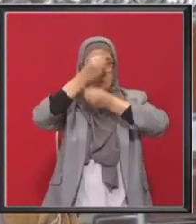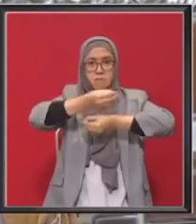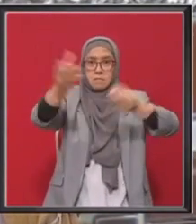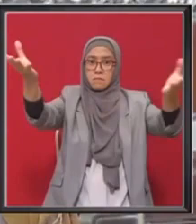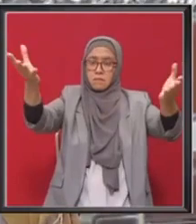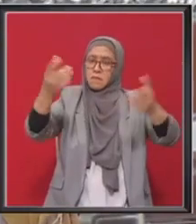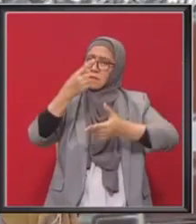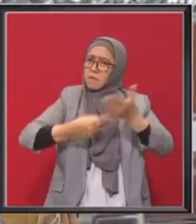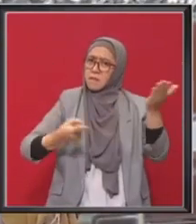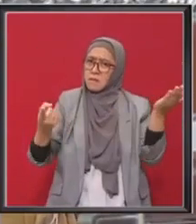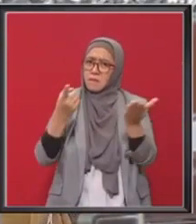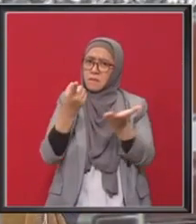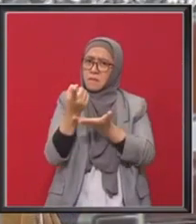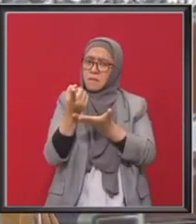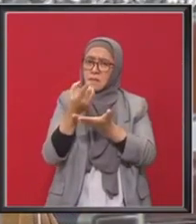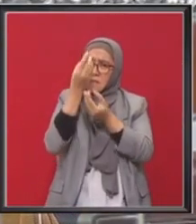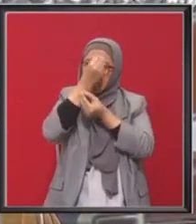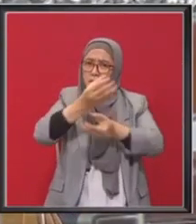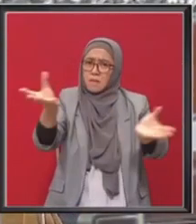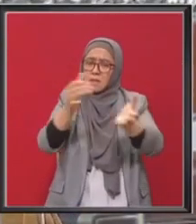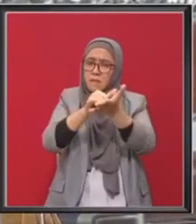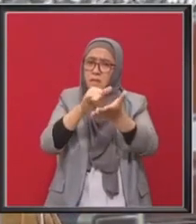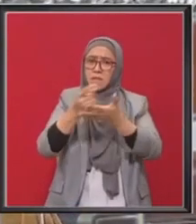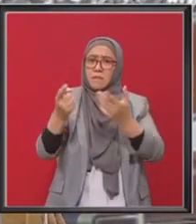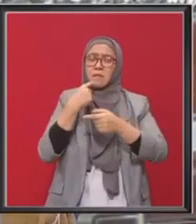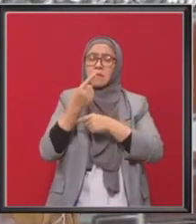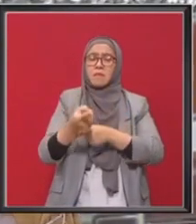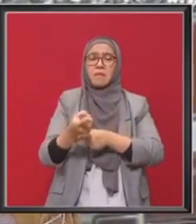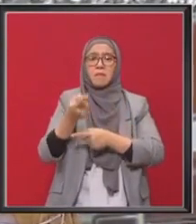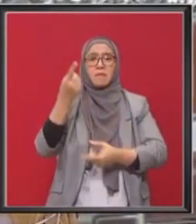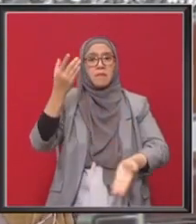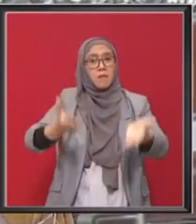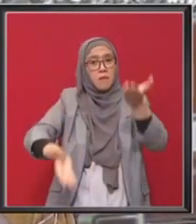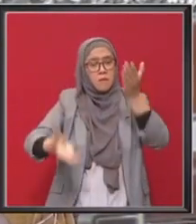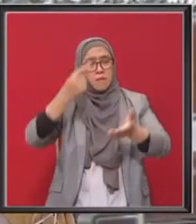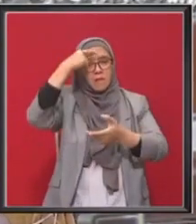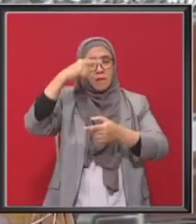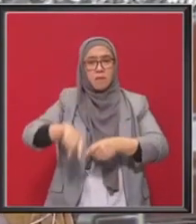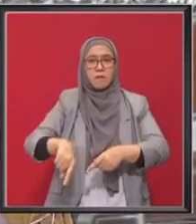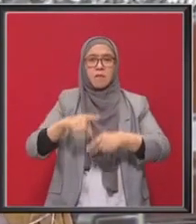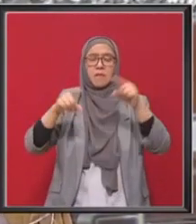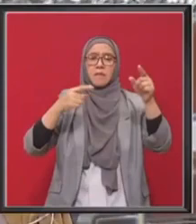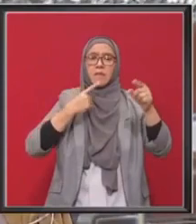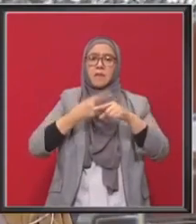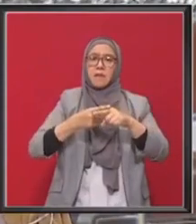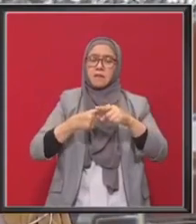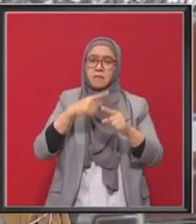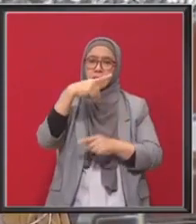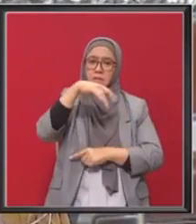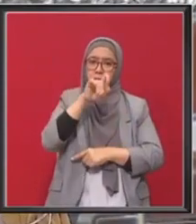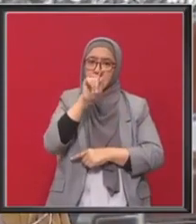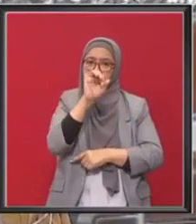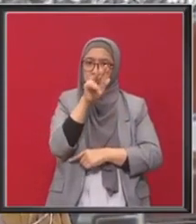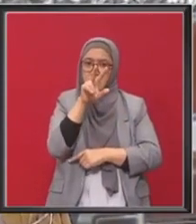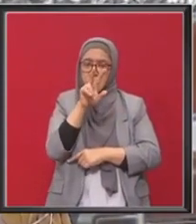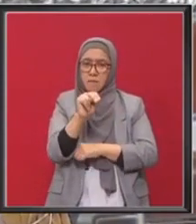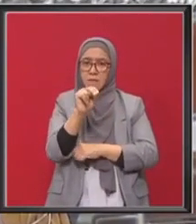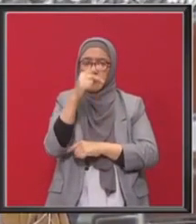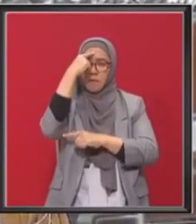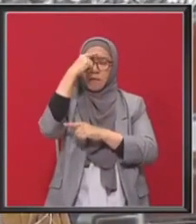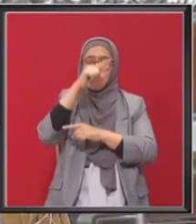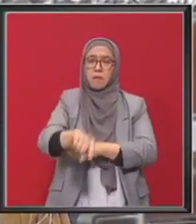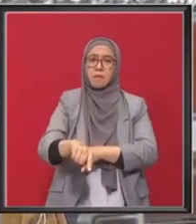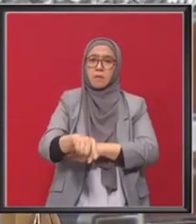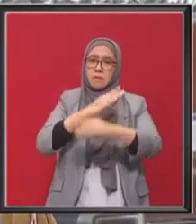kenyataan untuk mempertimbangkan petition Untuk membatalkan perintah pelepasan tanah The Blue terhadap minyak